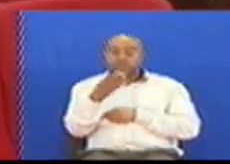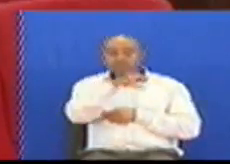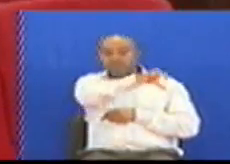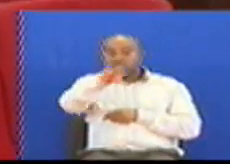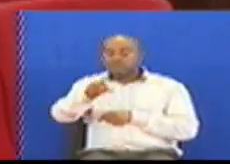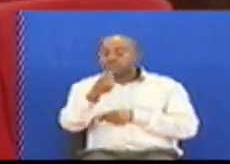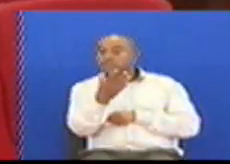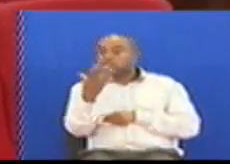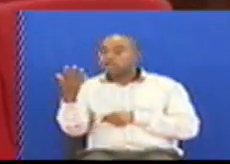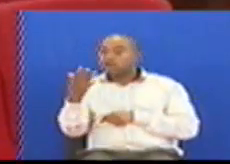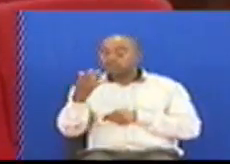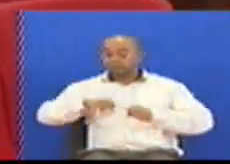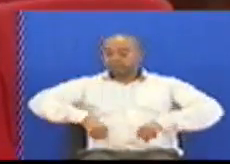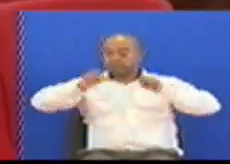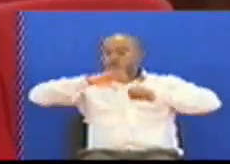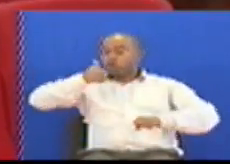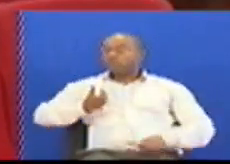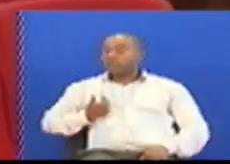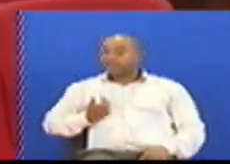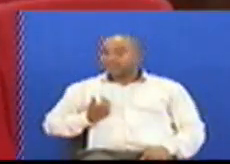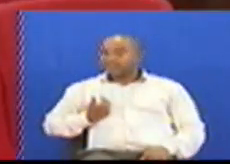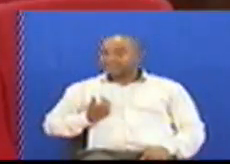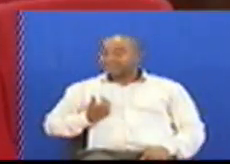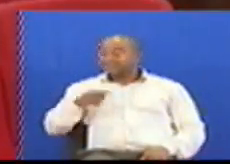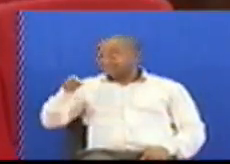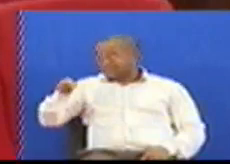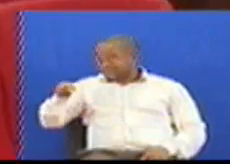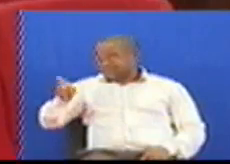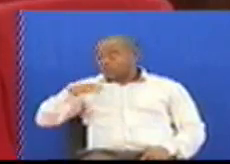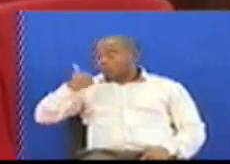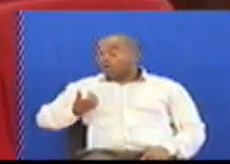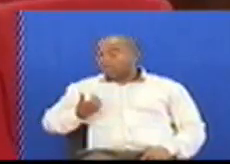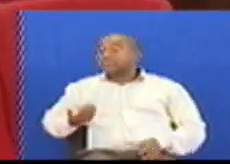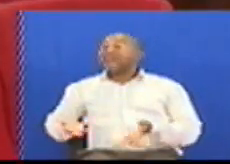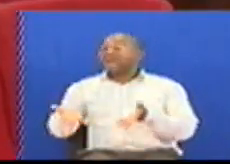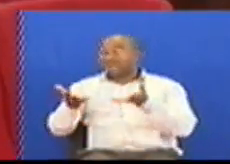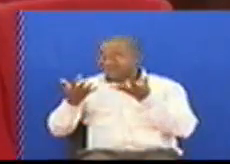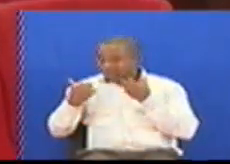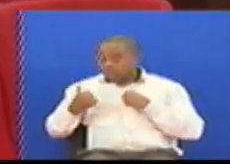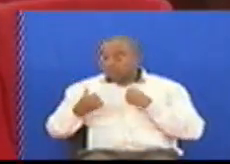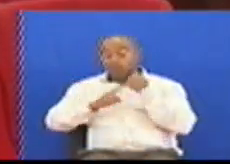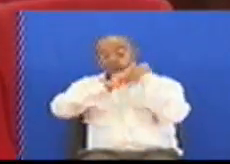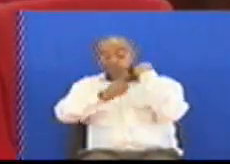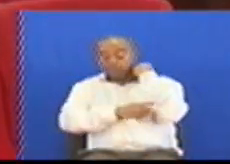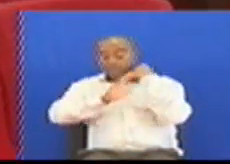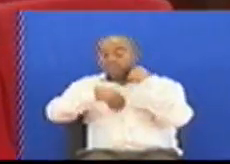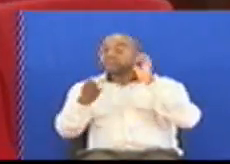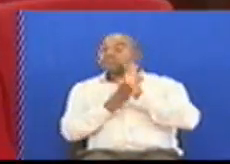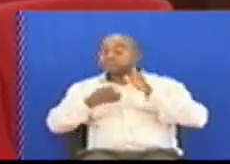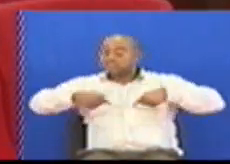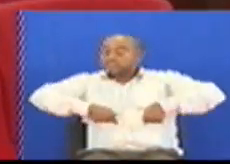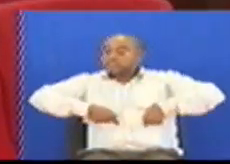tu yanayotawaliwa na wanawake. Lakini wanawake, mwanamke anaweza kubeba miezi 9, anaweka mtoto